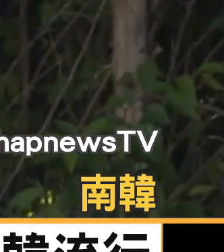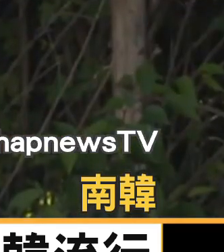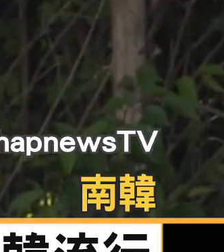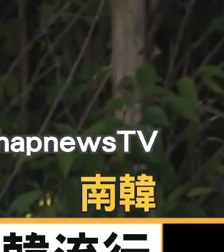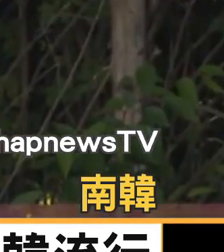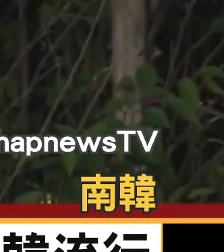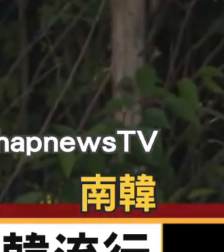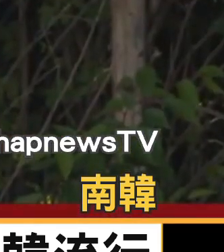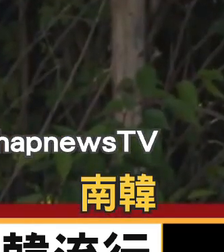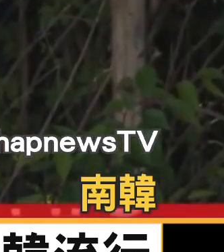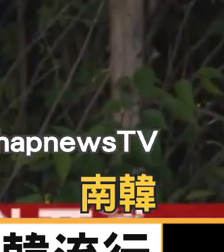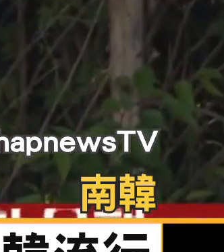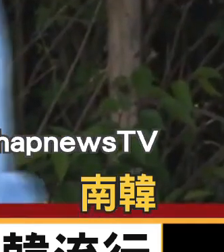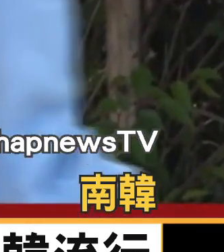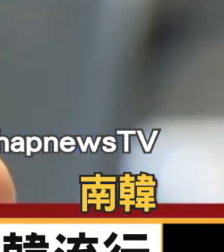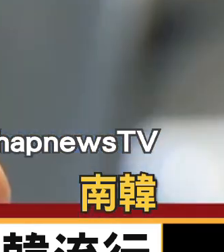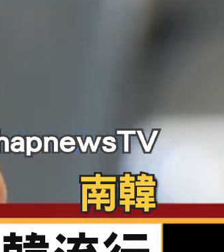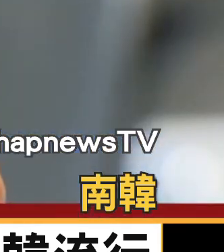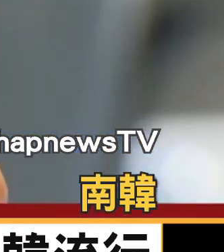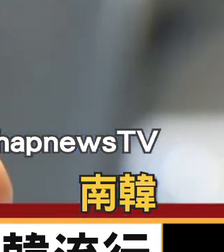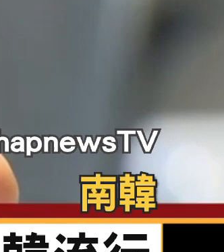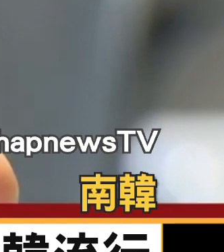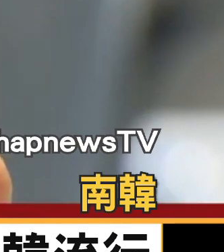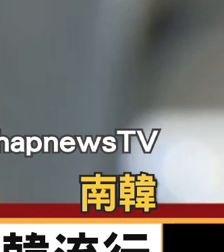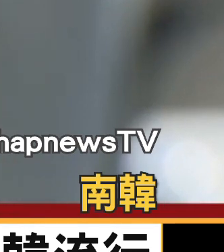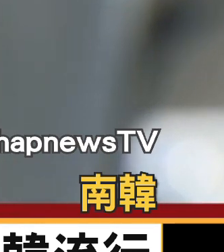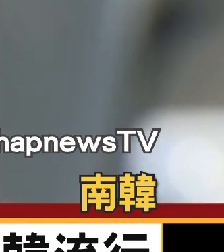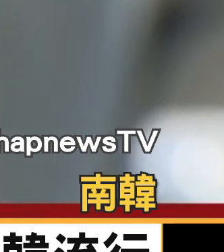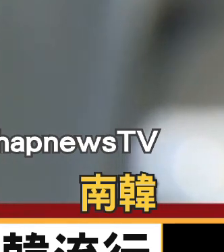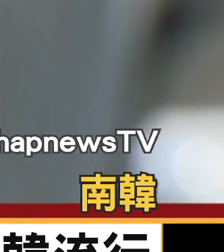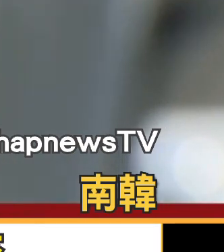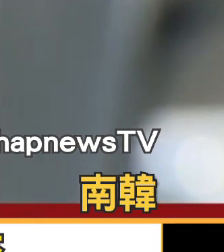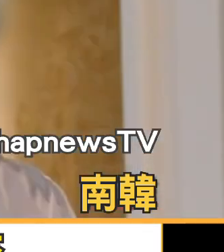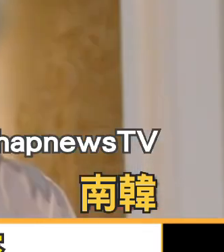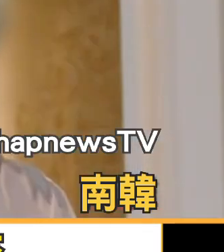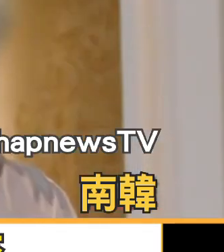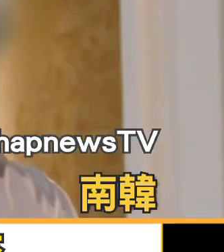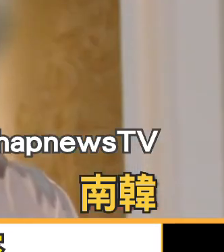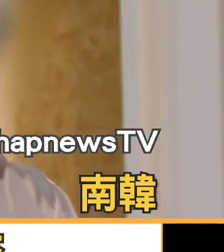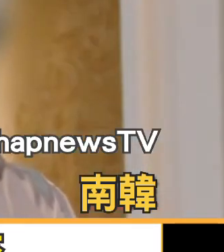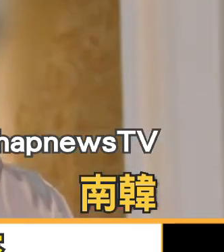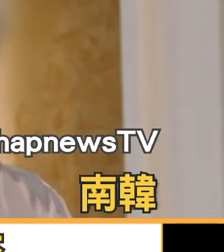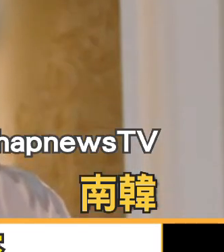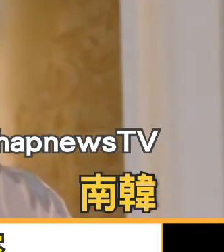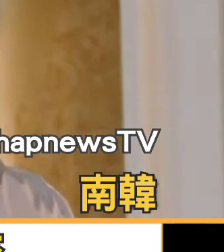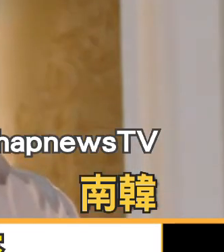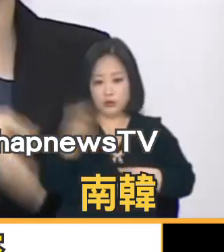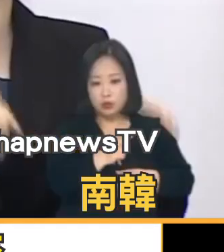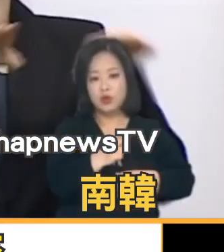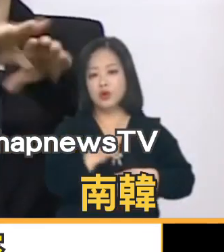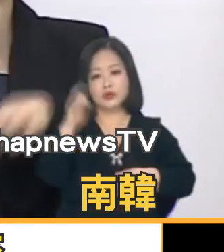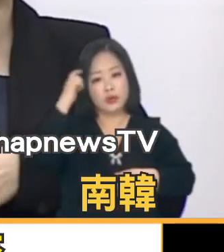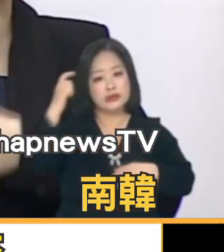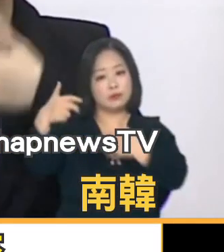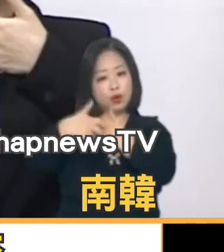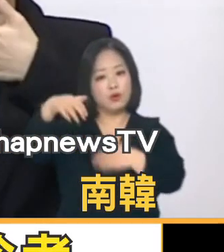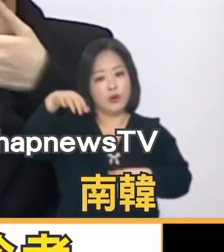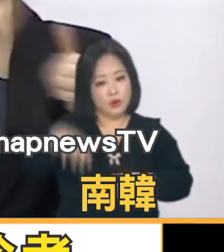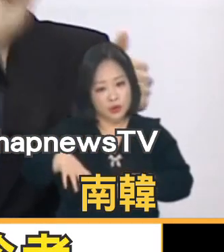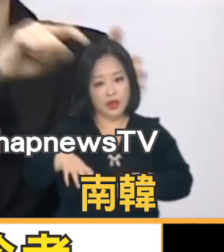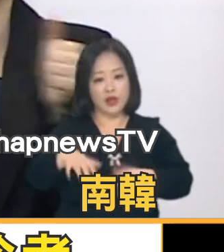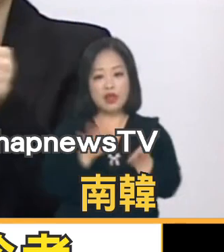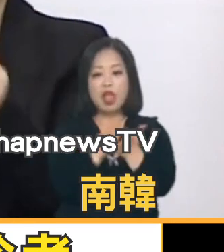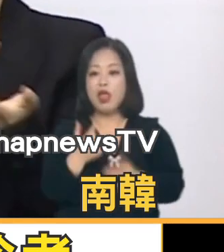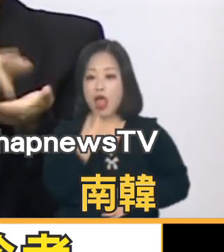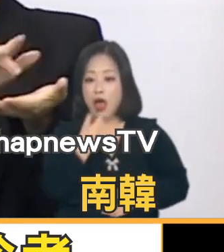此推测疫情慢速放缓可能性更高。 요양병원시설정신병원확진자에대한먹